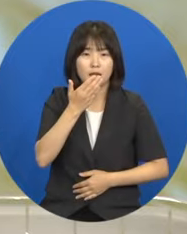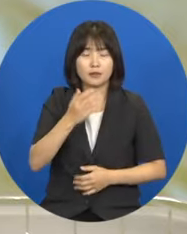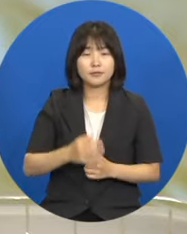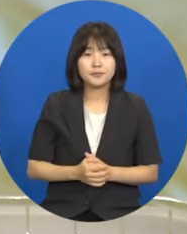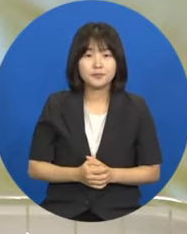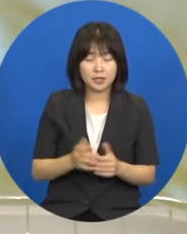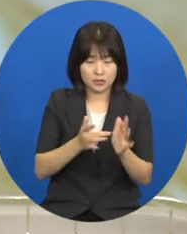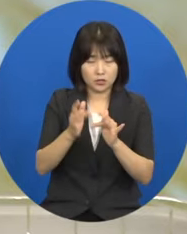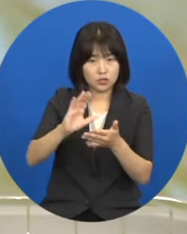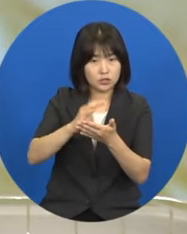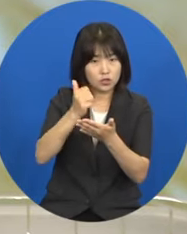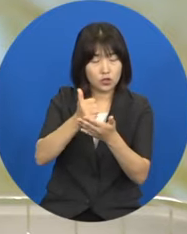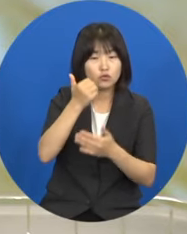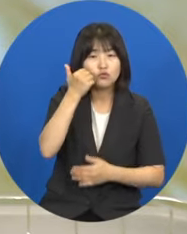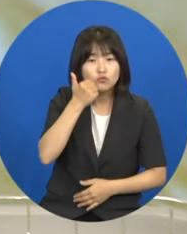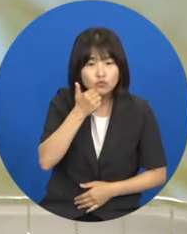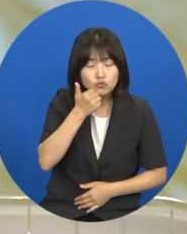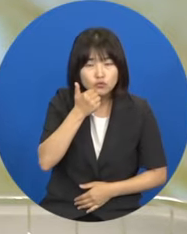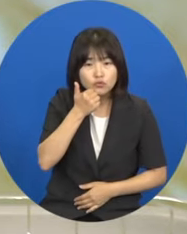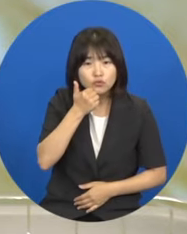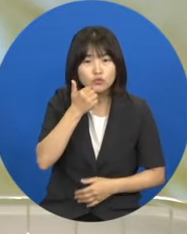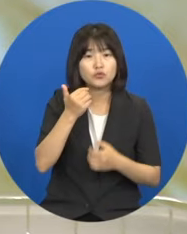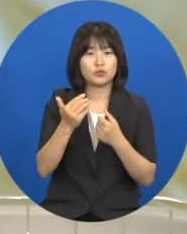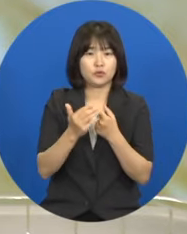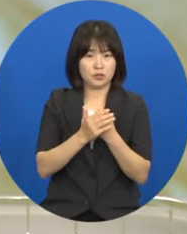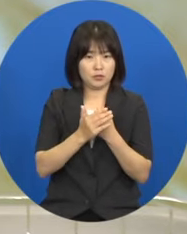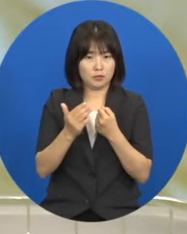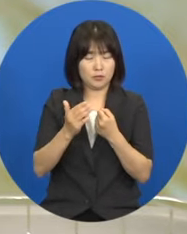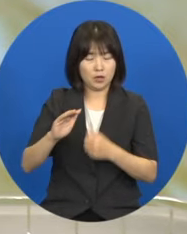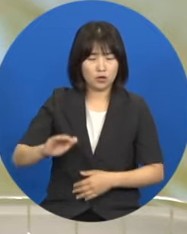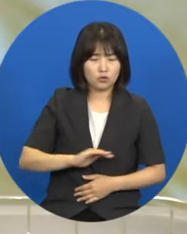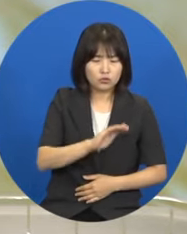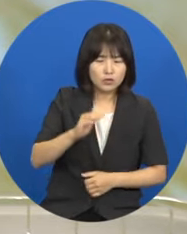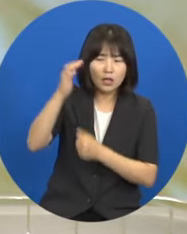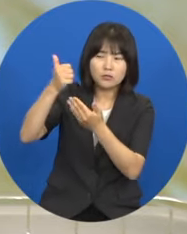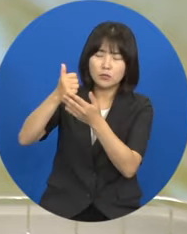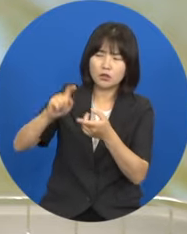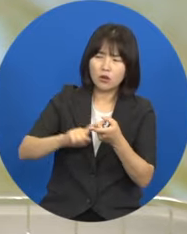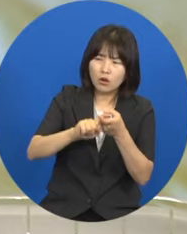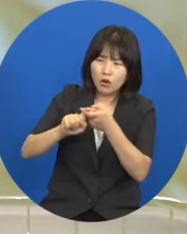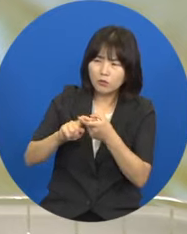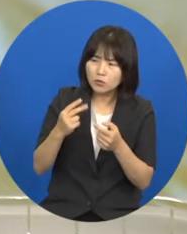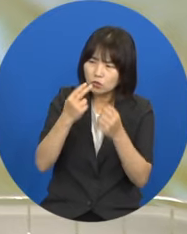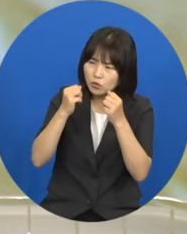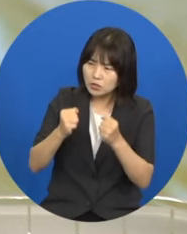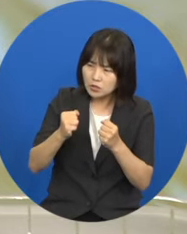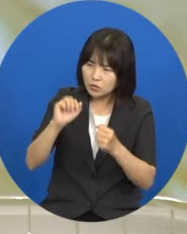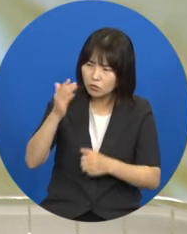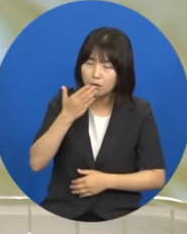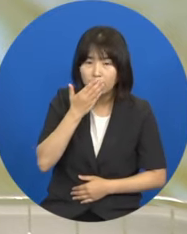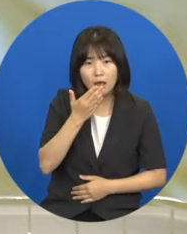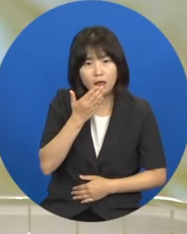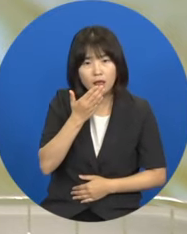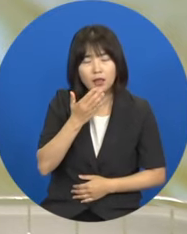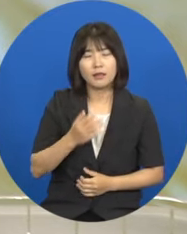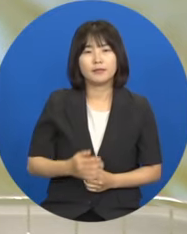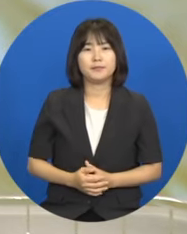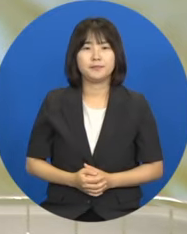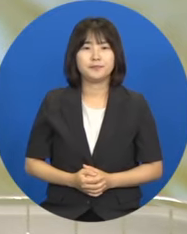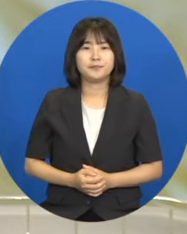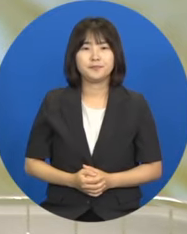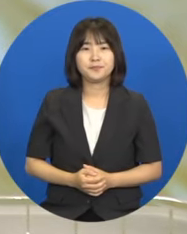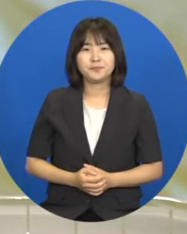예수 그리스도가 누구이기에 우리를 하나님과 연합할 수 있는 존재가 된다는 말일까요?